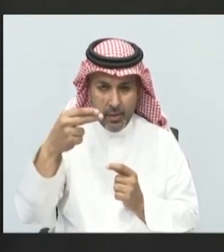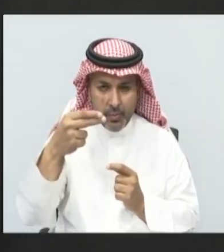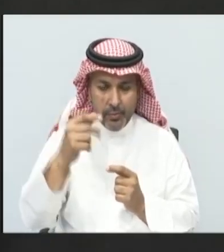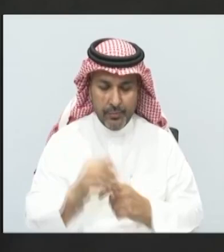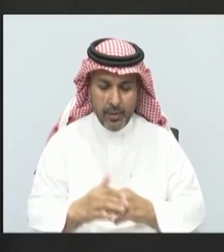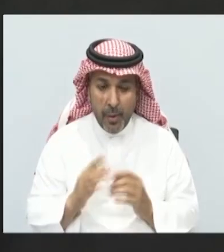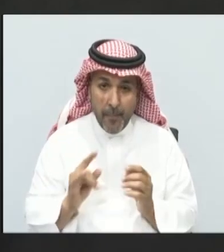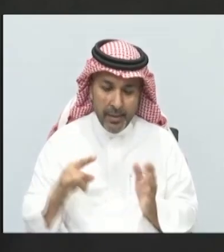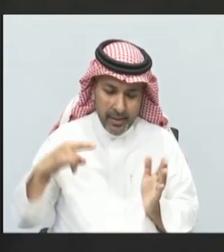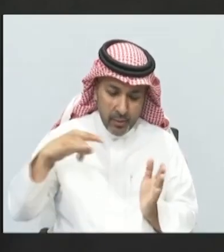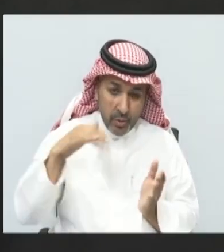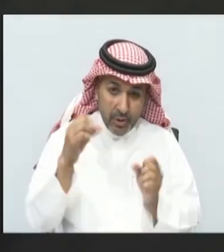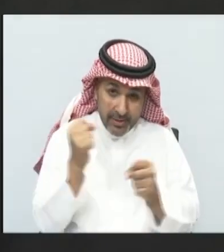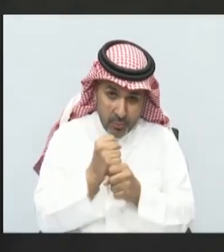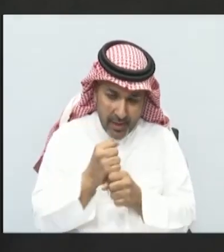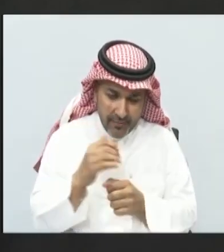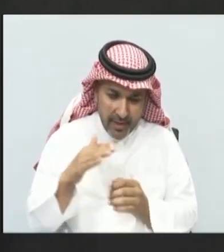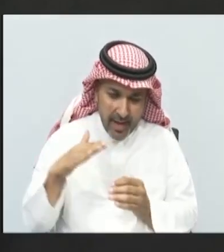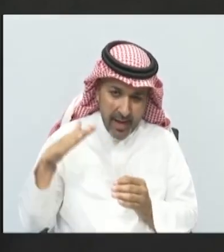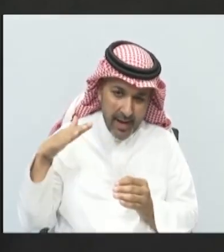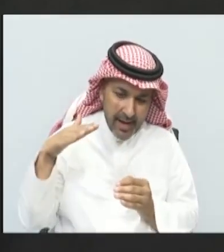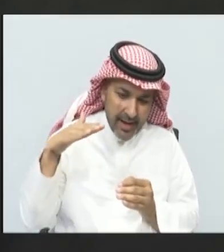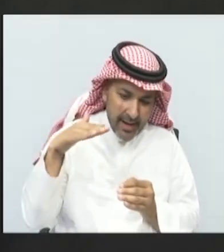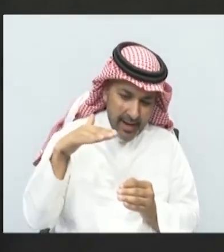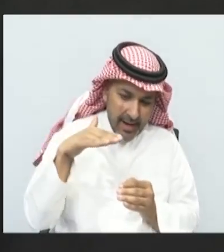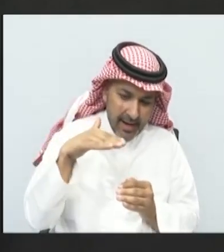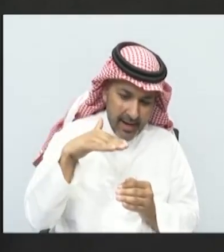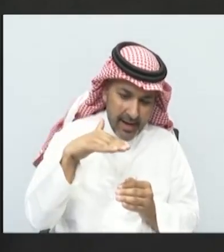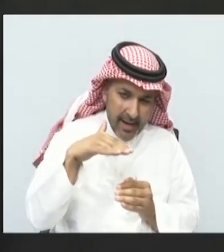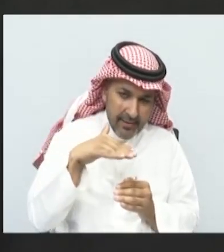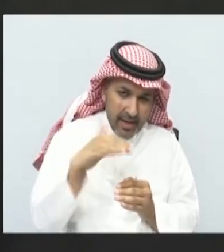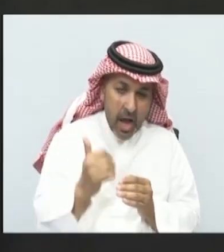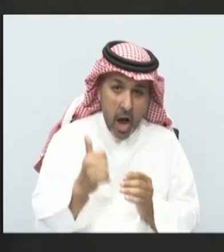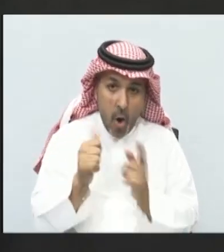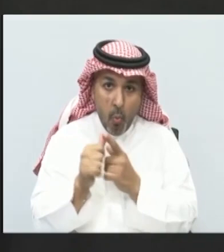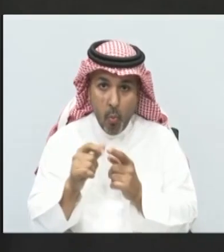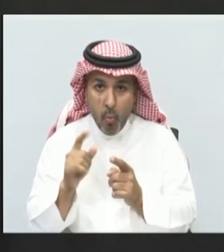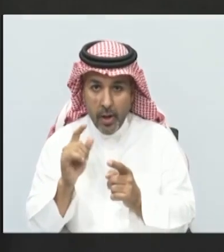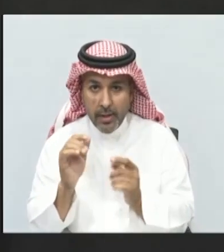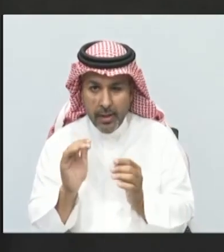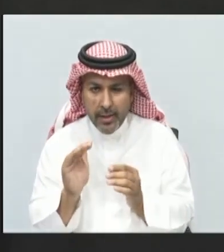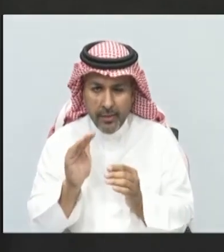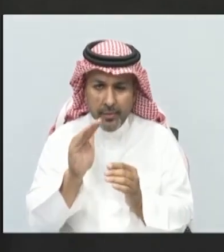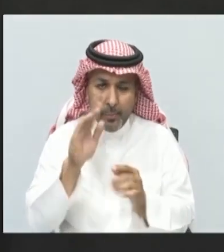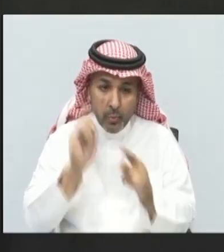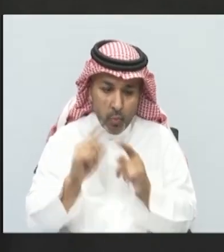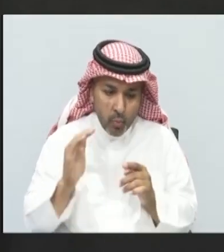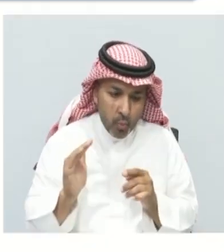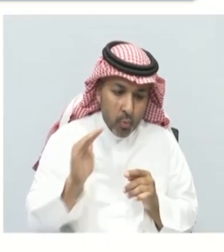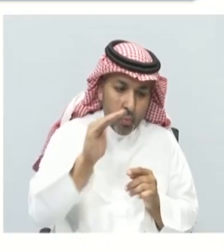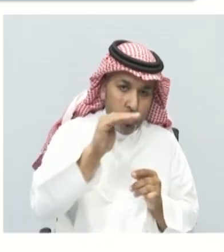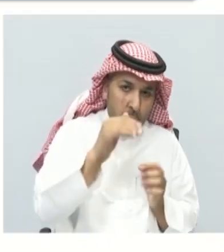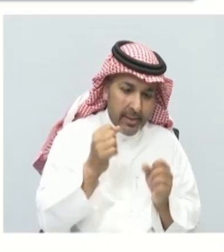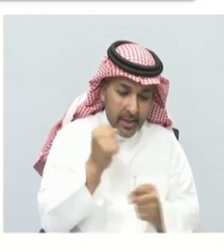لذلك هي حركات ماذا متسارعه فبالتالي يستلزم منا ماذا ان نفهم اساسيات الحركه